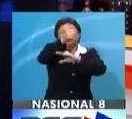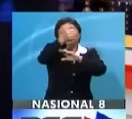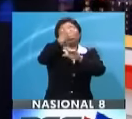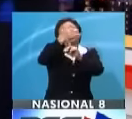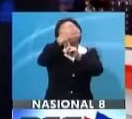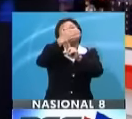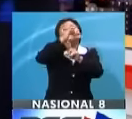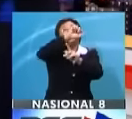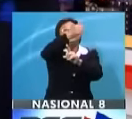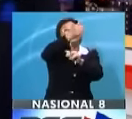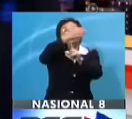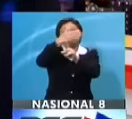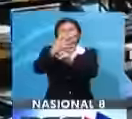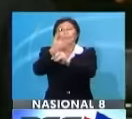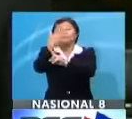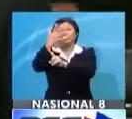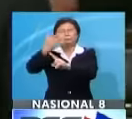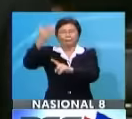lepas.